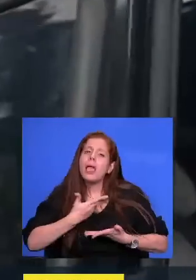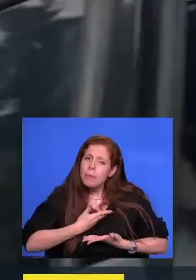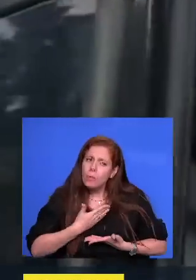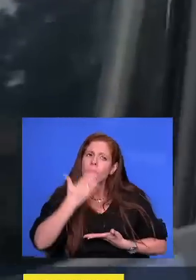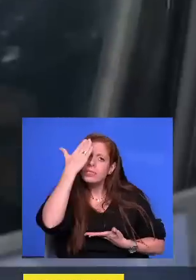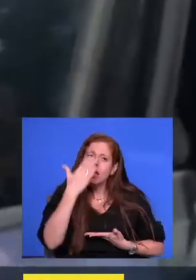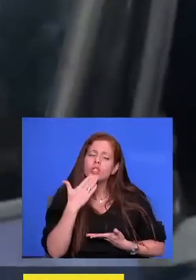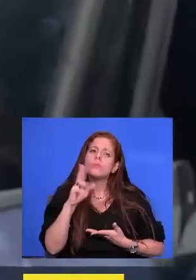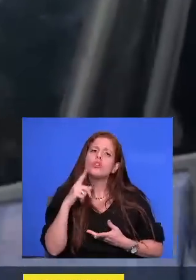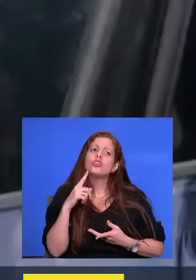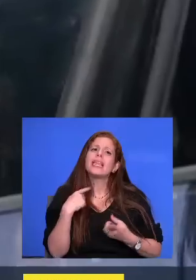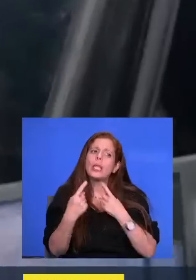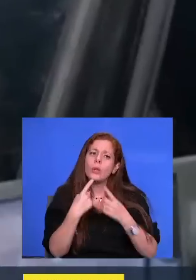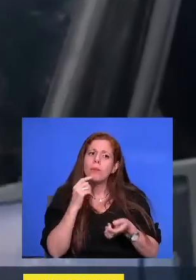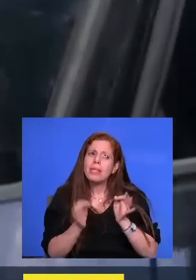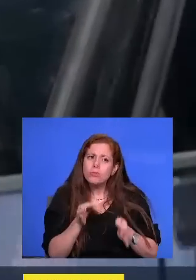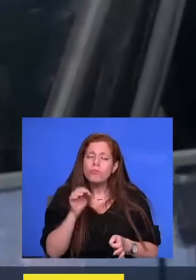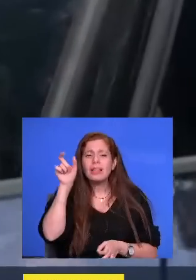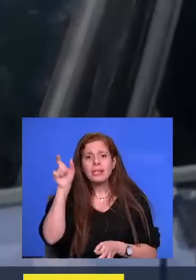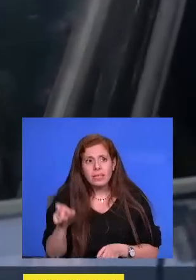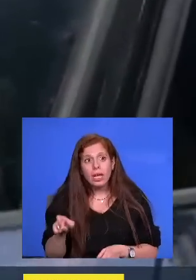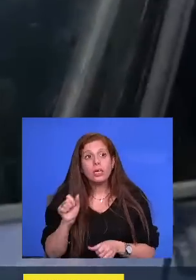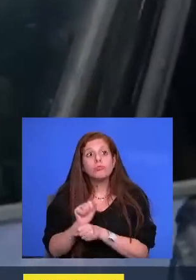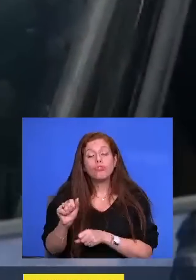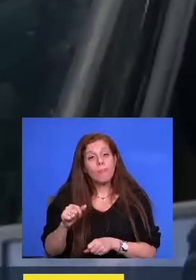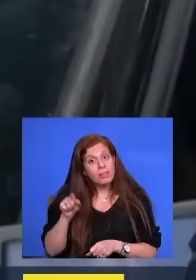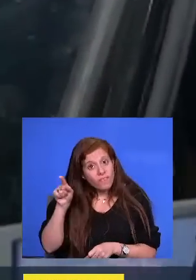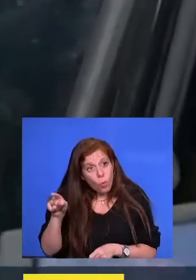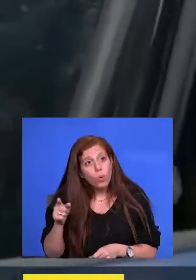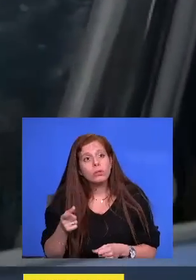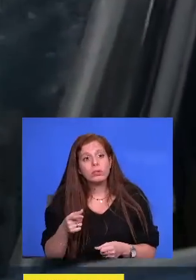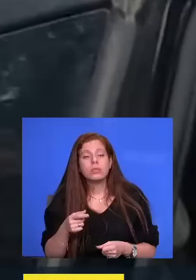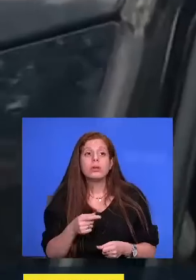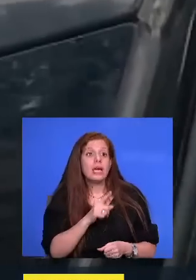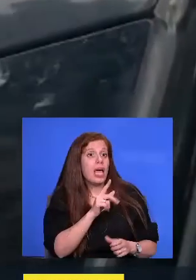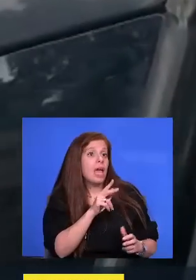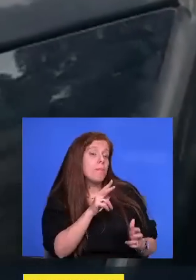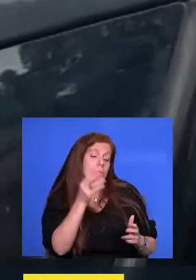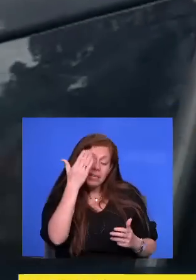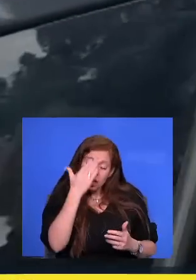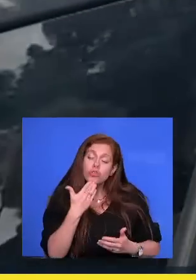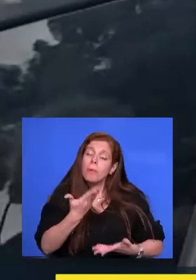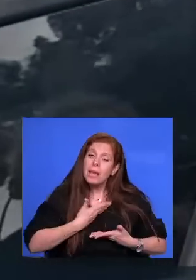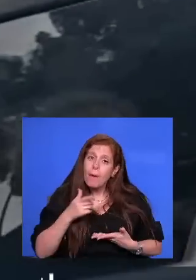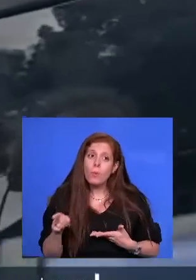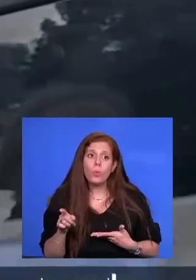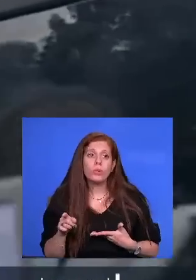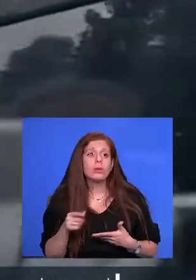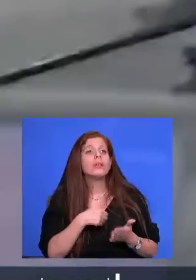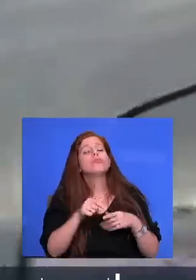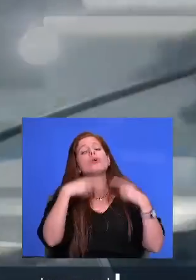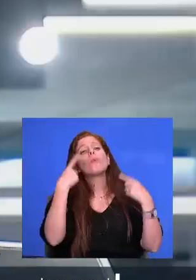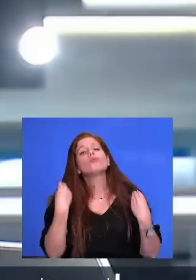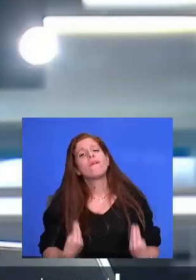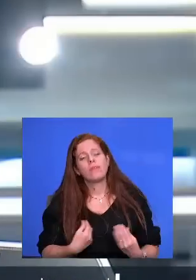דיון בבית משפט אזרחי, שהם תבעו אותו, הם מצפות הדיון, ובעזרת השם הם יקבלו. המשך יום טוב.